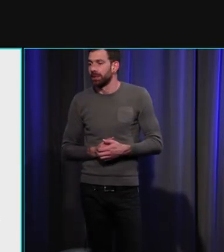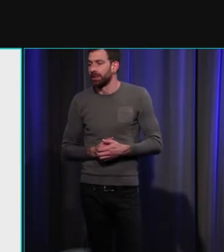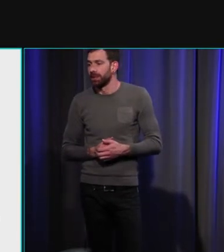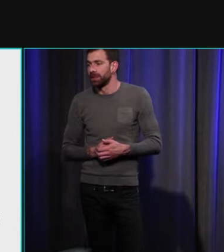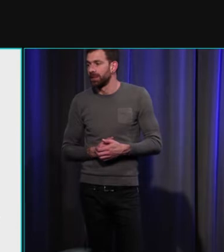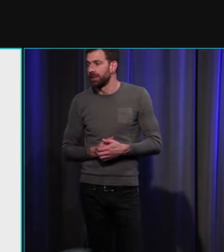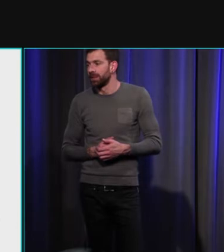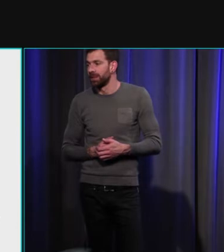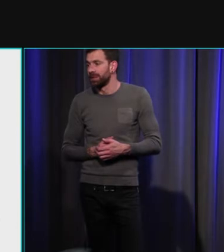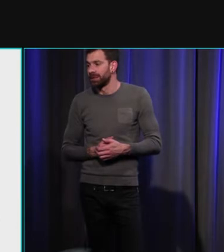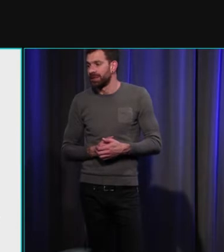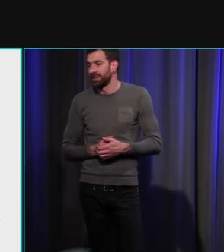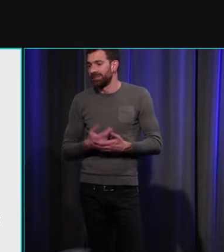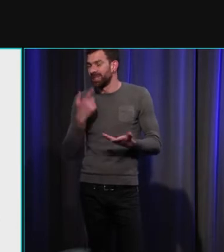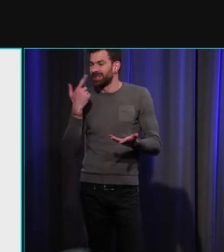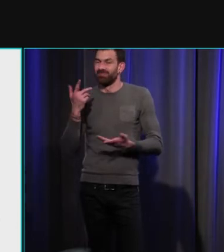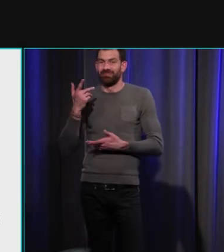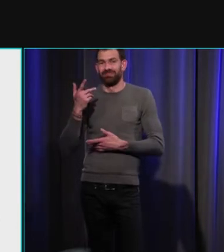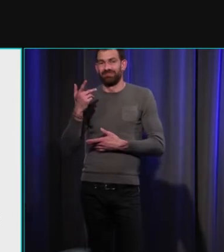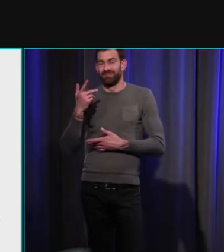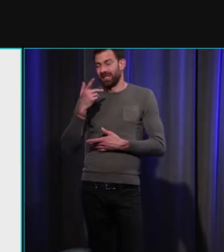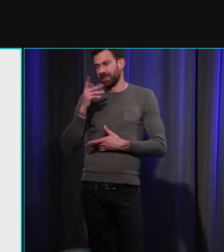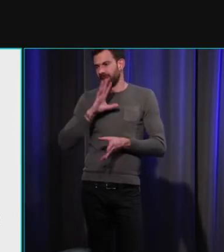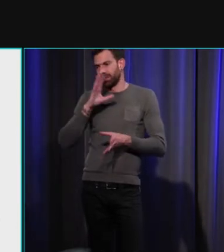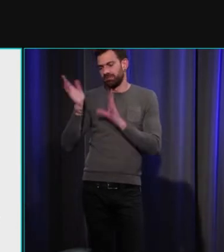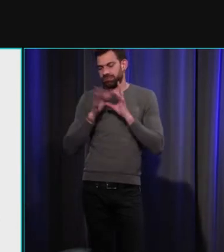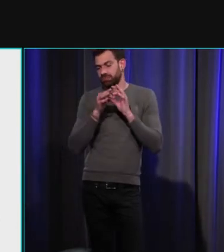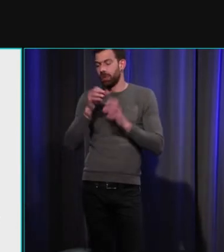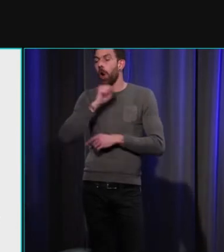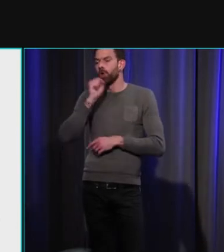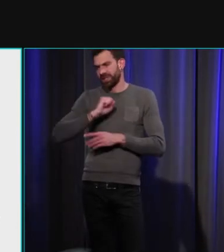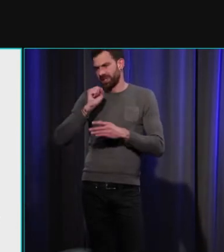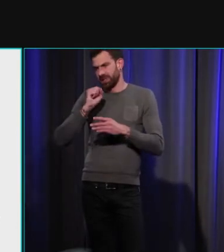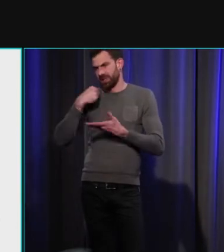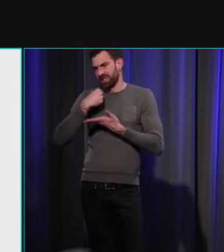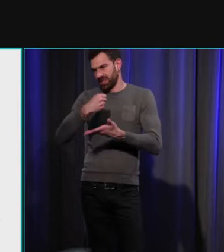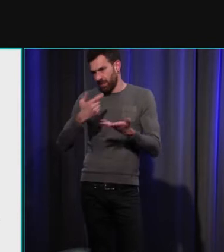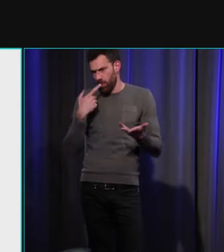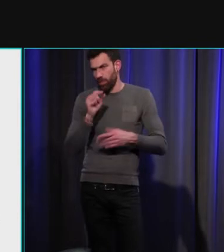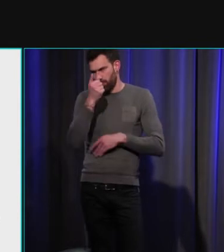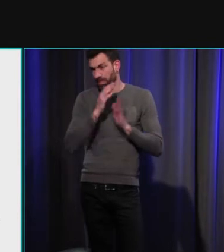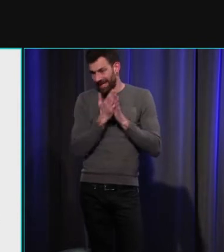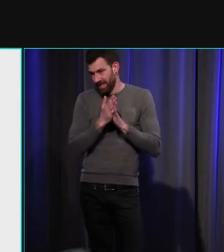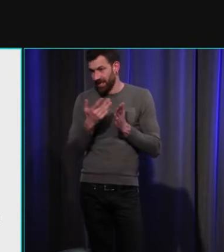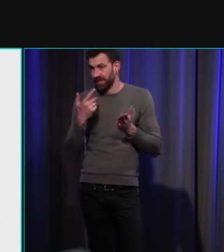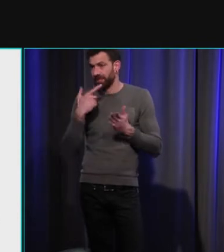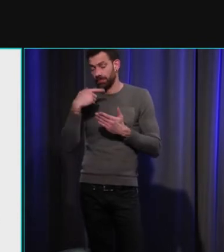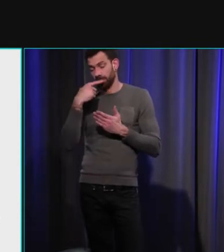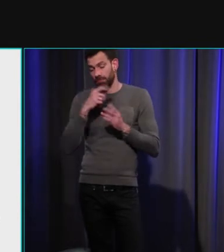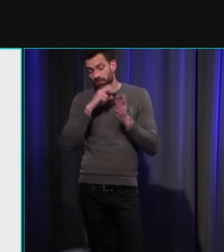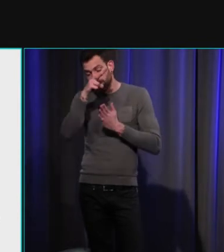c'est très vétérotestamentaire c'est dans l'ancien testament il ya encore dans les premiers livres de l'ancien testament comme vous commencez à lire les prophètes